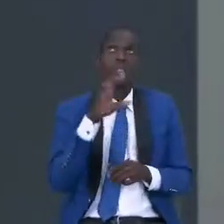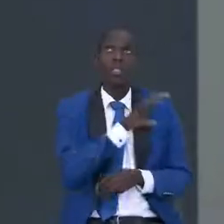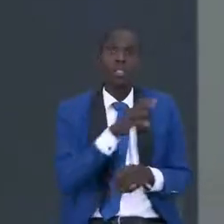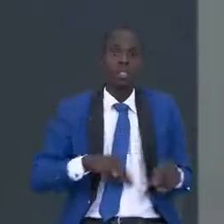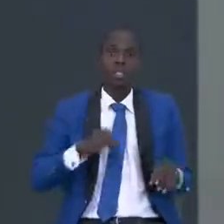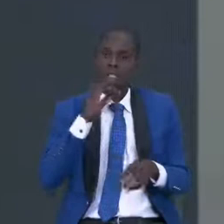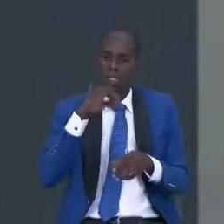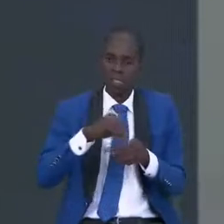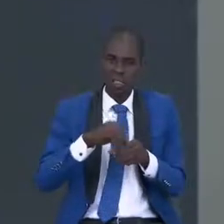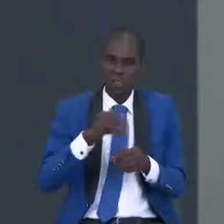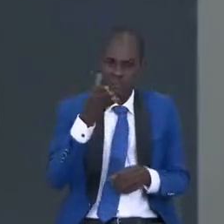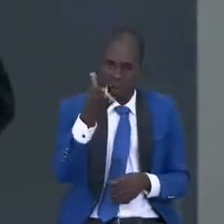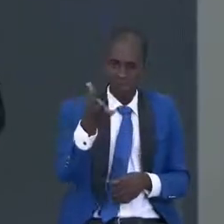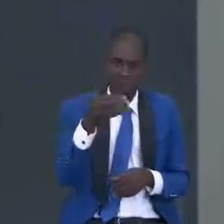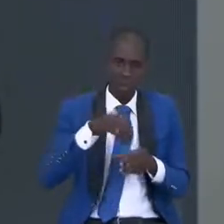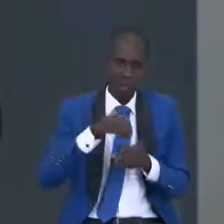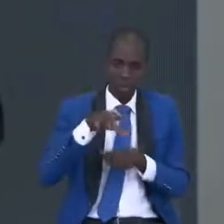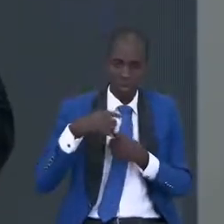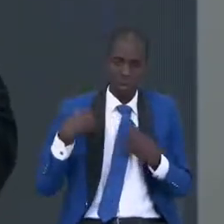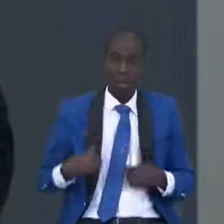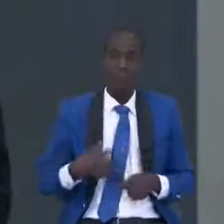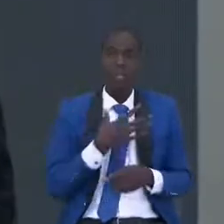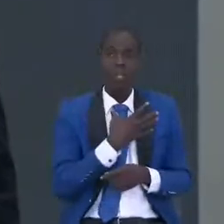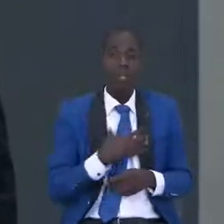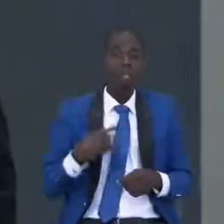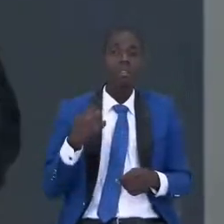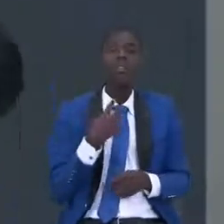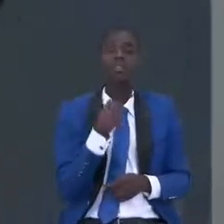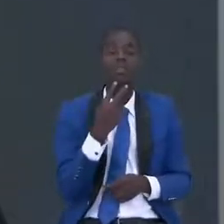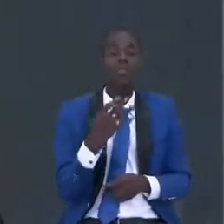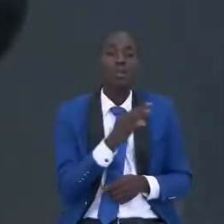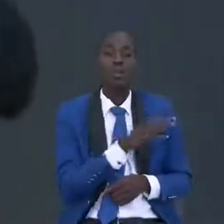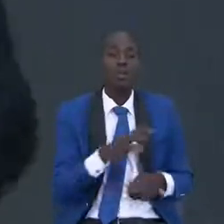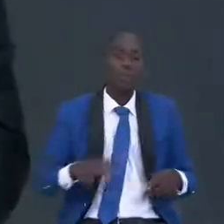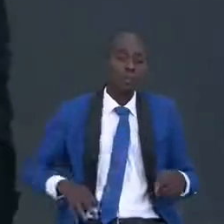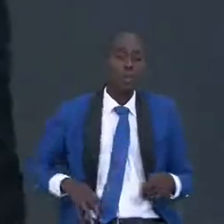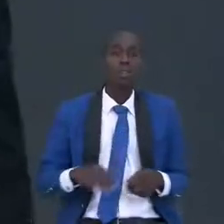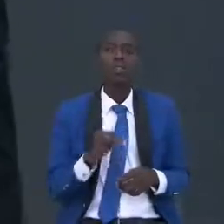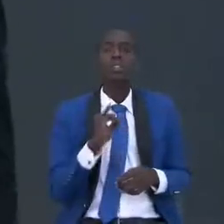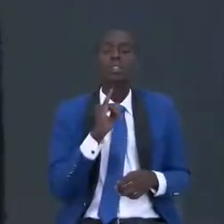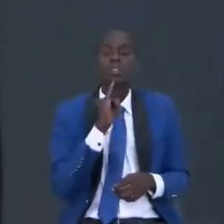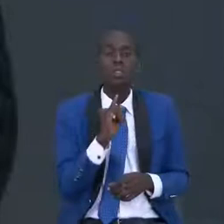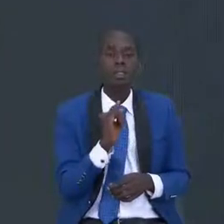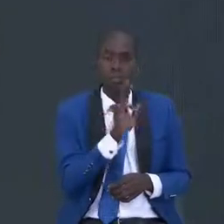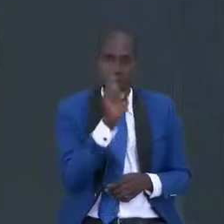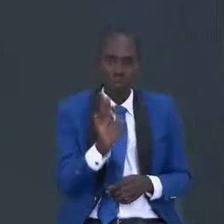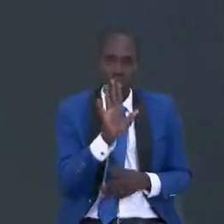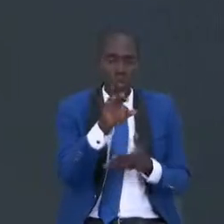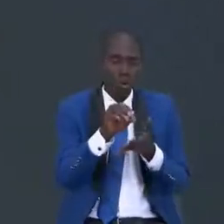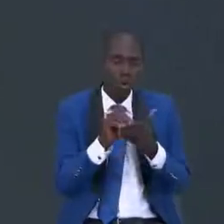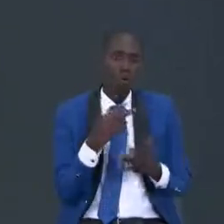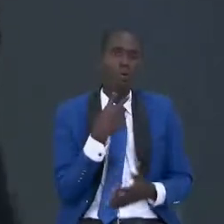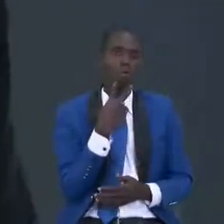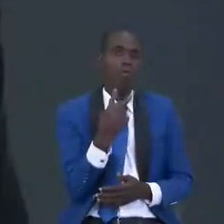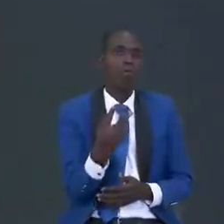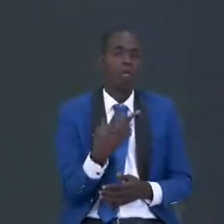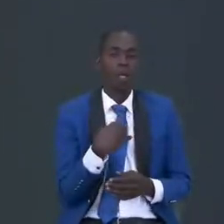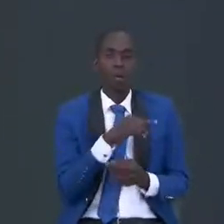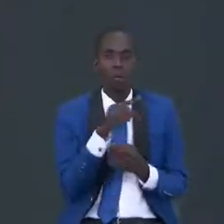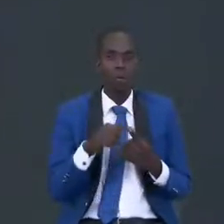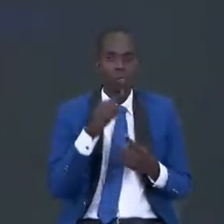Et sa voix, il n'a pas une voix. Il utilise ta voix. Et dès que tu ouvres ta